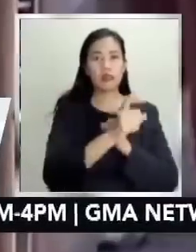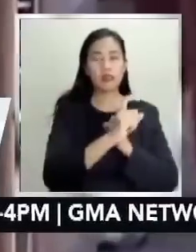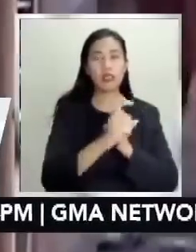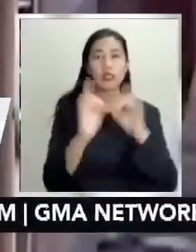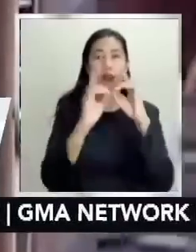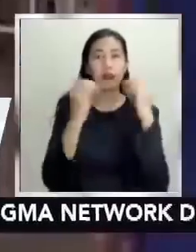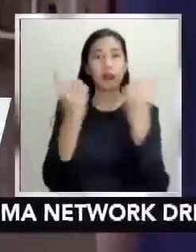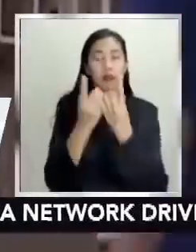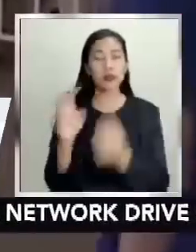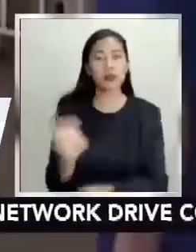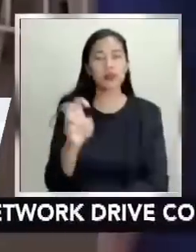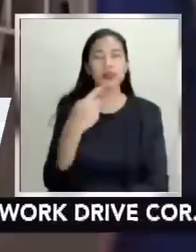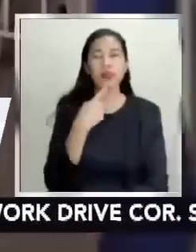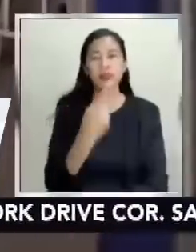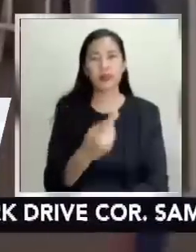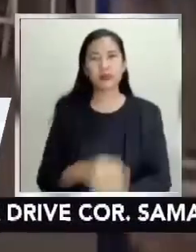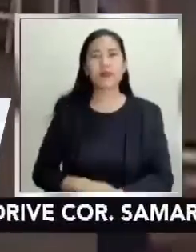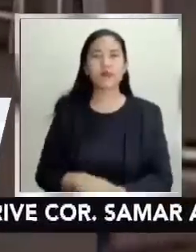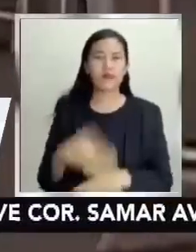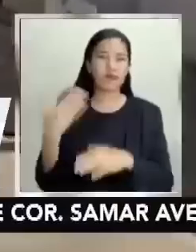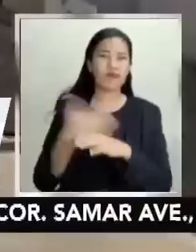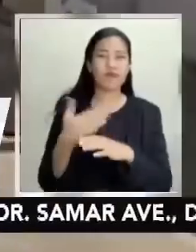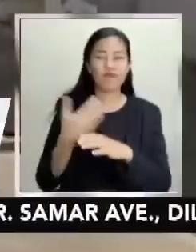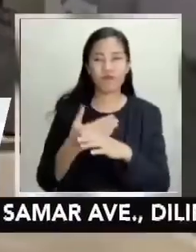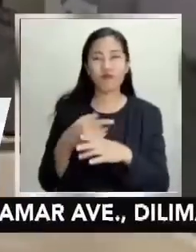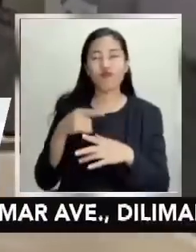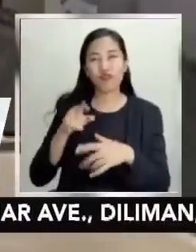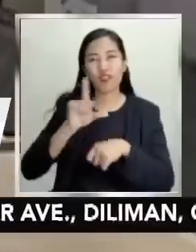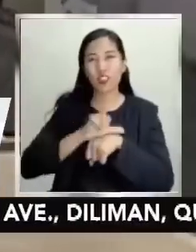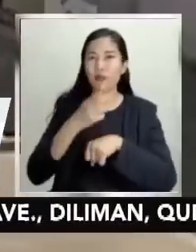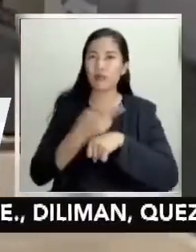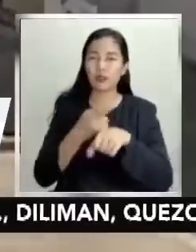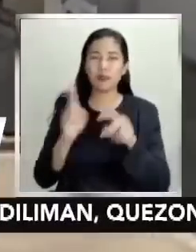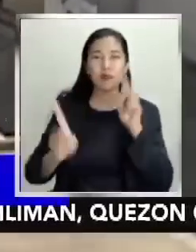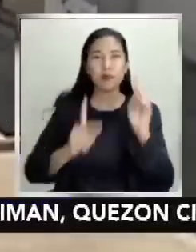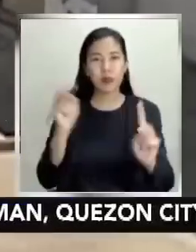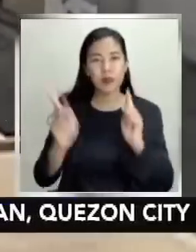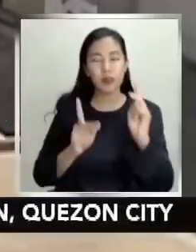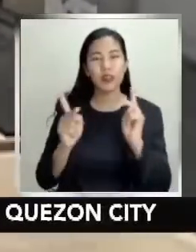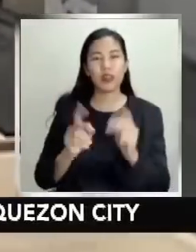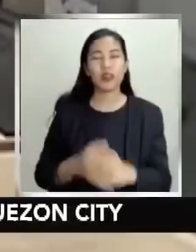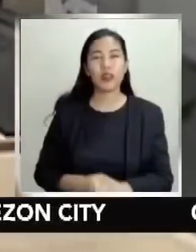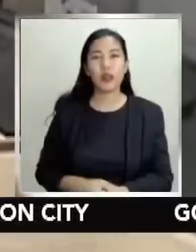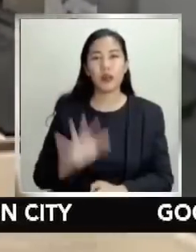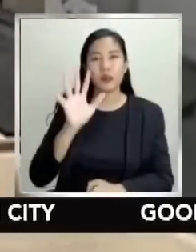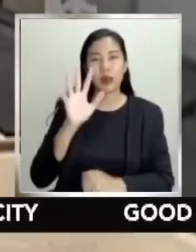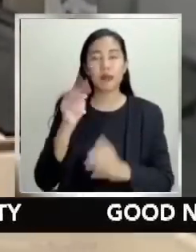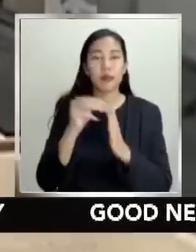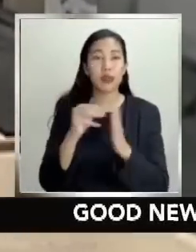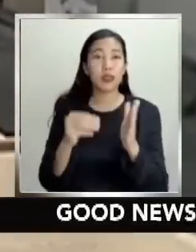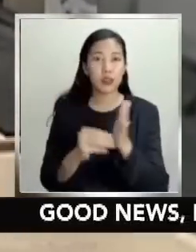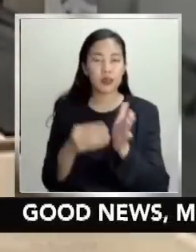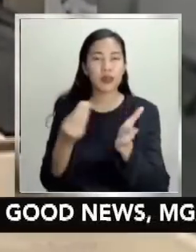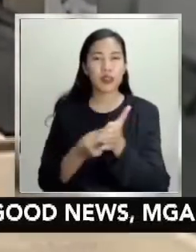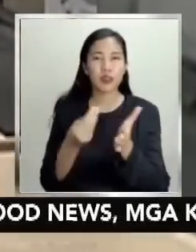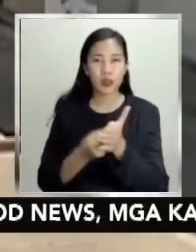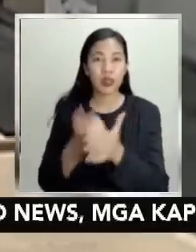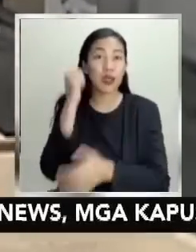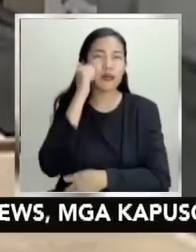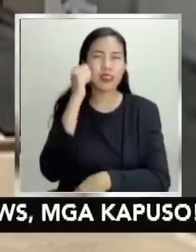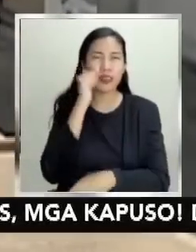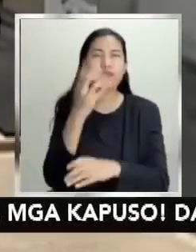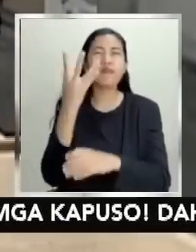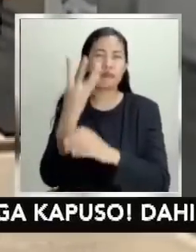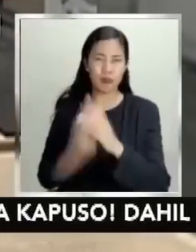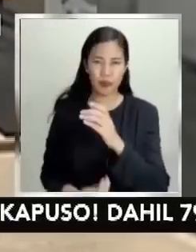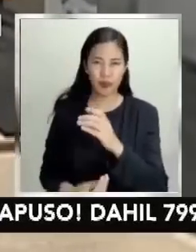dagok sakaling isara ang turismo sa bayan. Mahigit 5 milyong pisong kita kada araw ang pwedeng mawala sa Puerto Galera kung gagawin